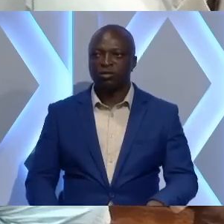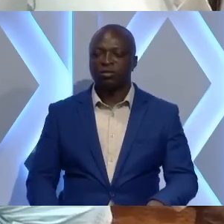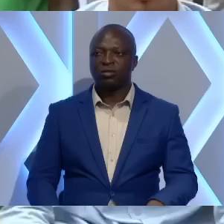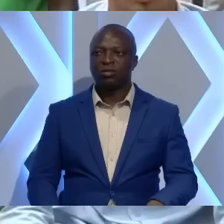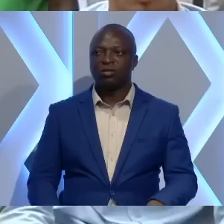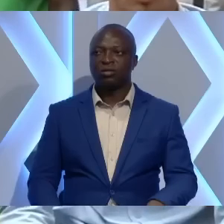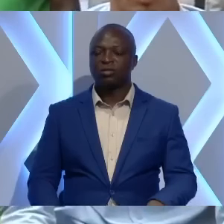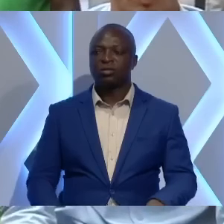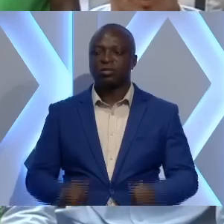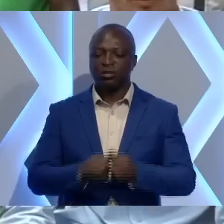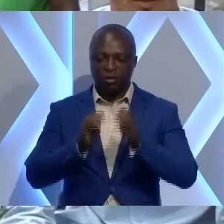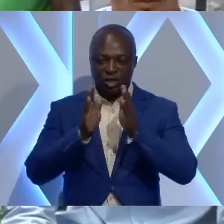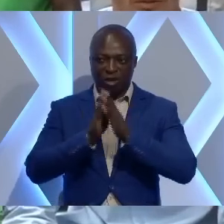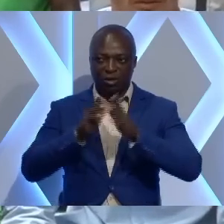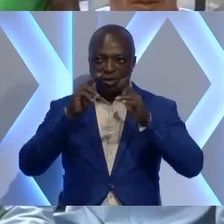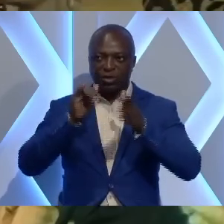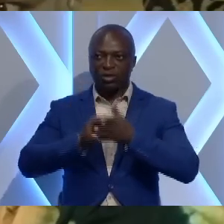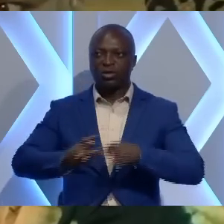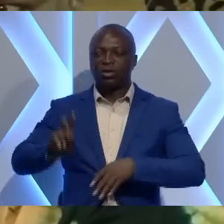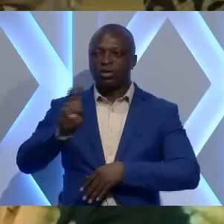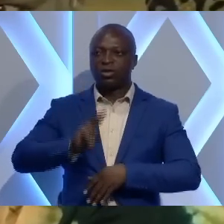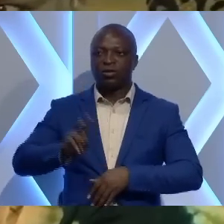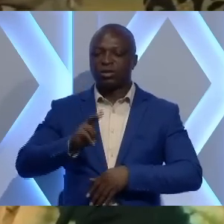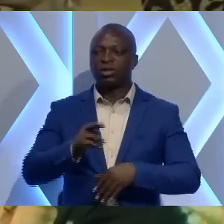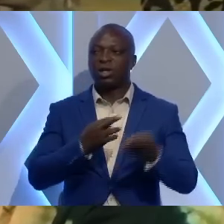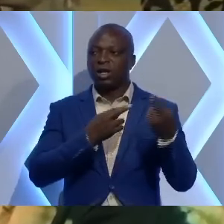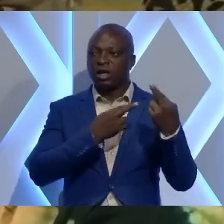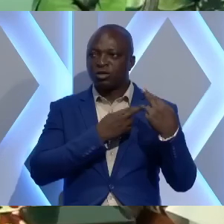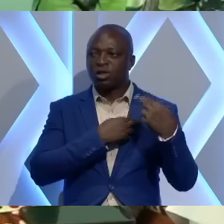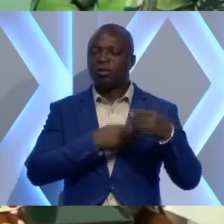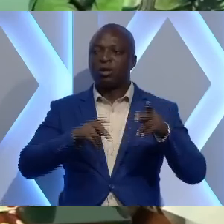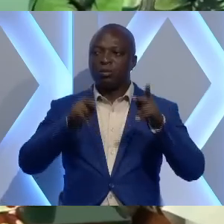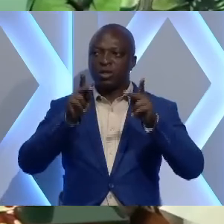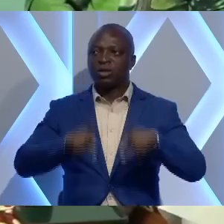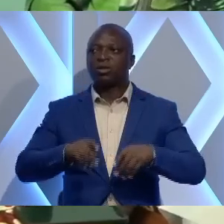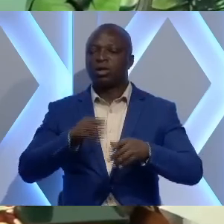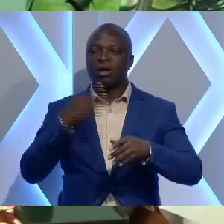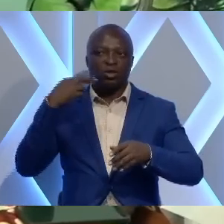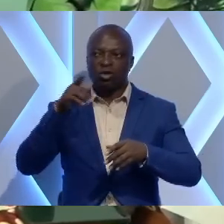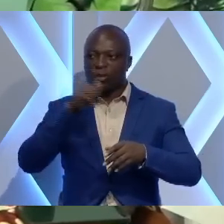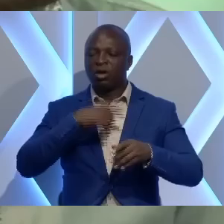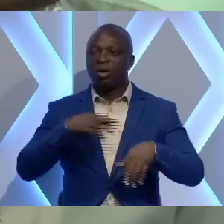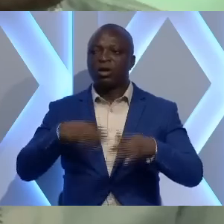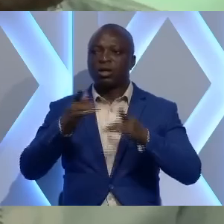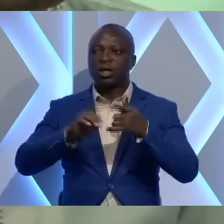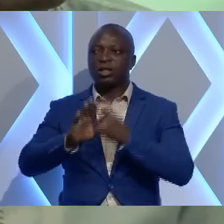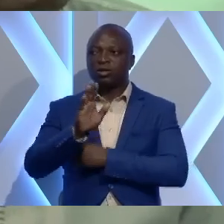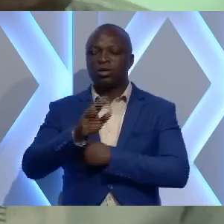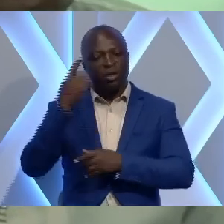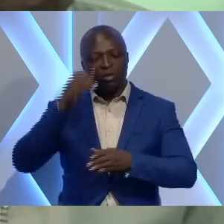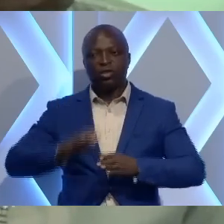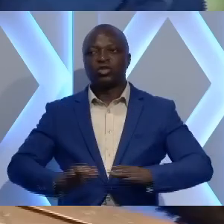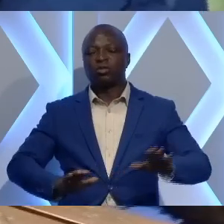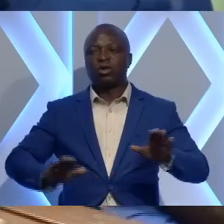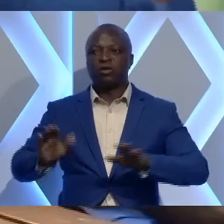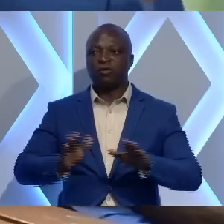À travers la prière musulmane ce vendredi, responsables et agents de Radio Lomé ont rendu grâce à Dieu pour le chemin